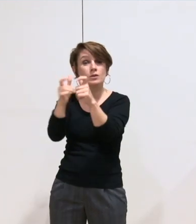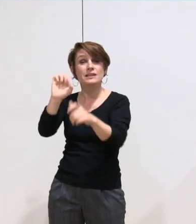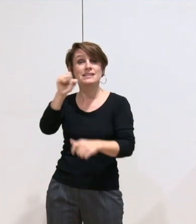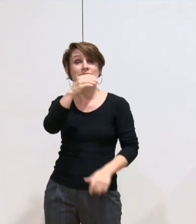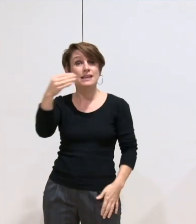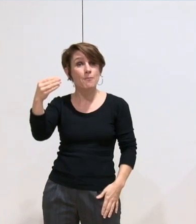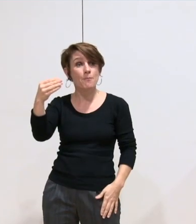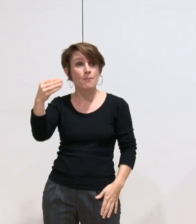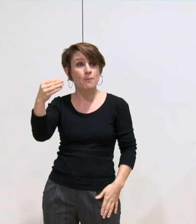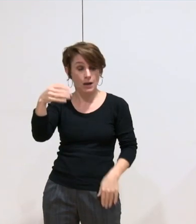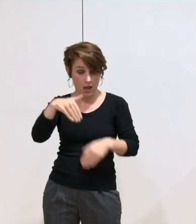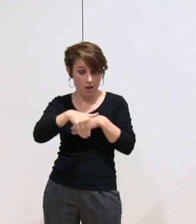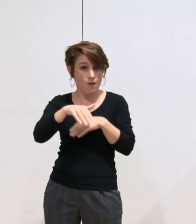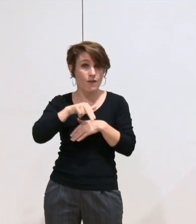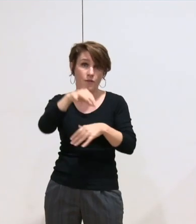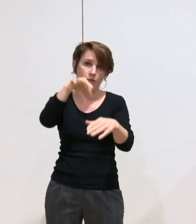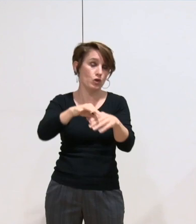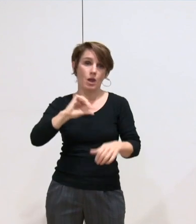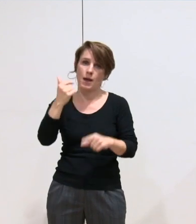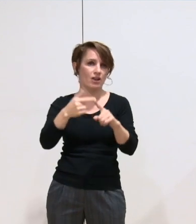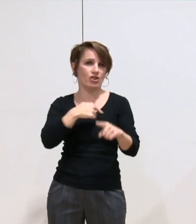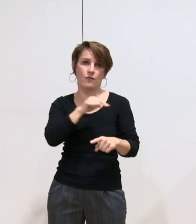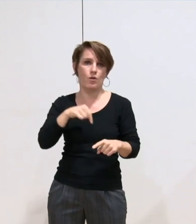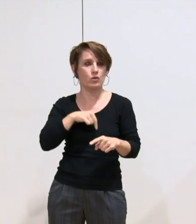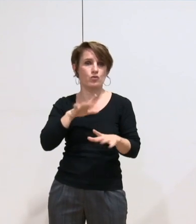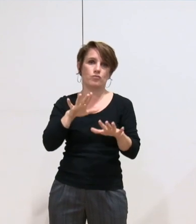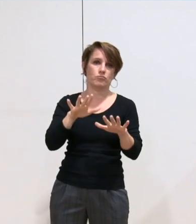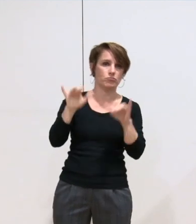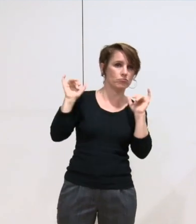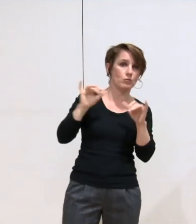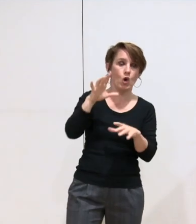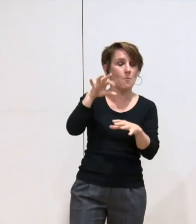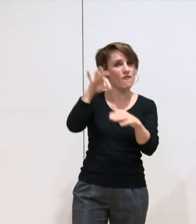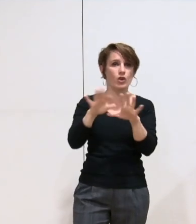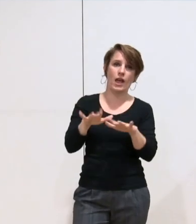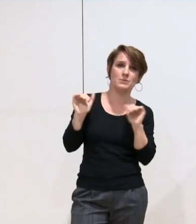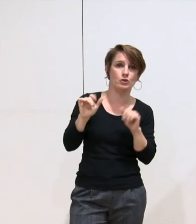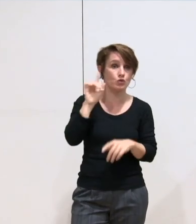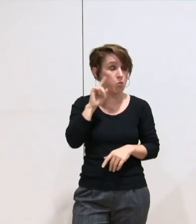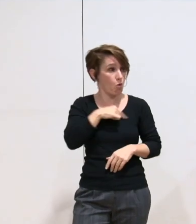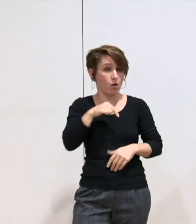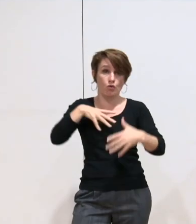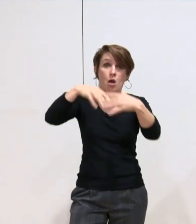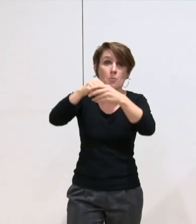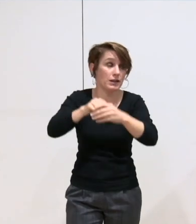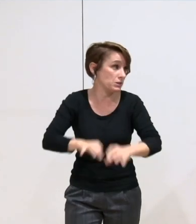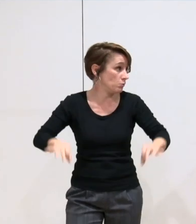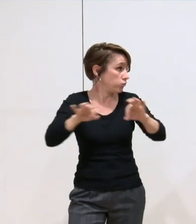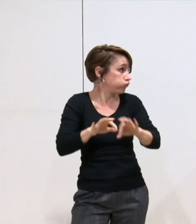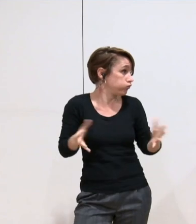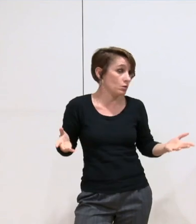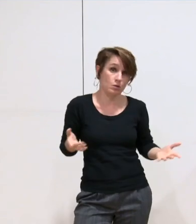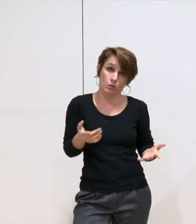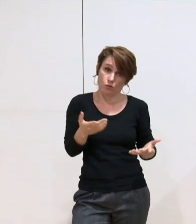on votera, nous nous abstiendrons, étant donné que nous sommes dans aucune SEM. Alors, donc, nous nous abstiendrons sur tous ces